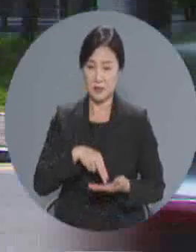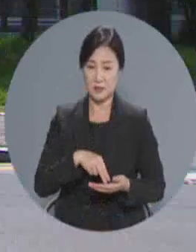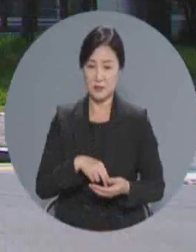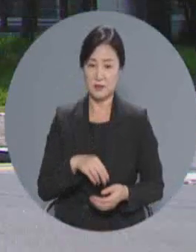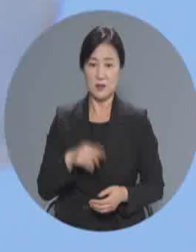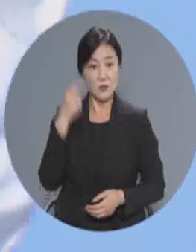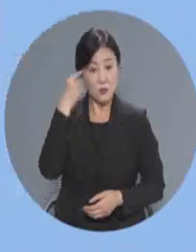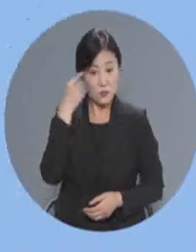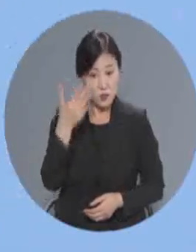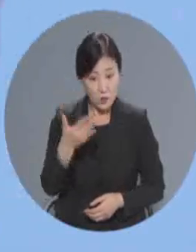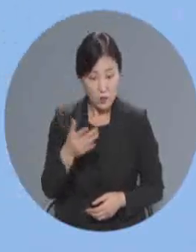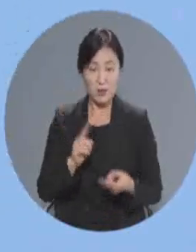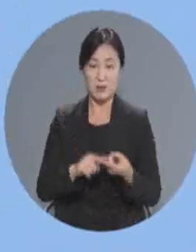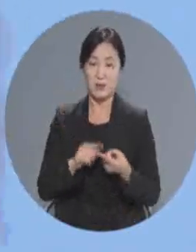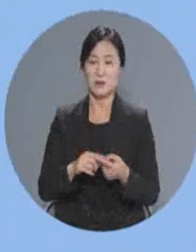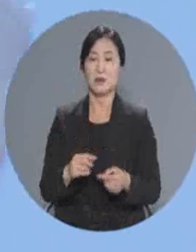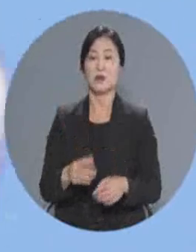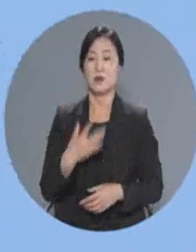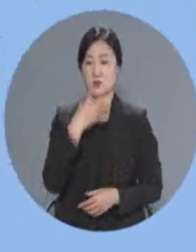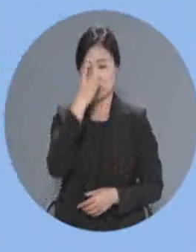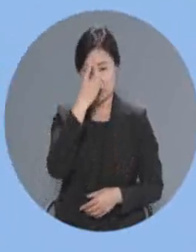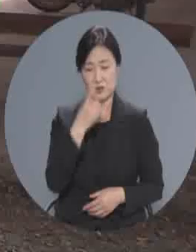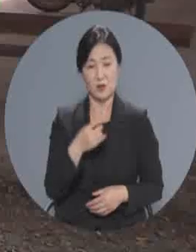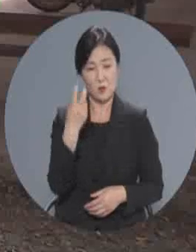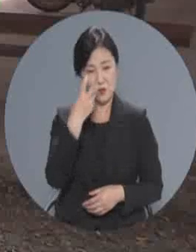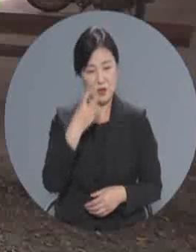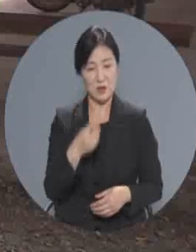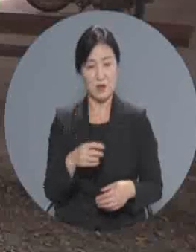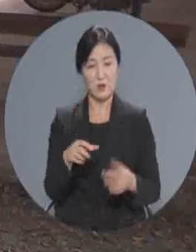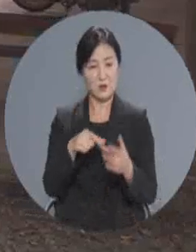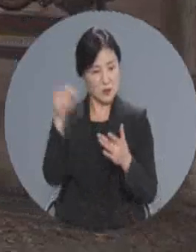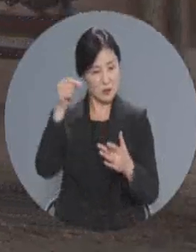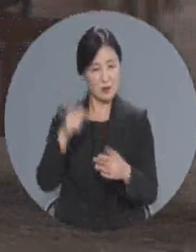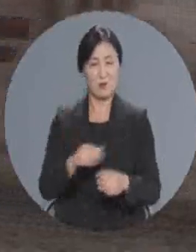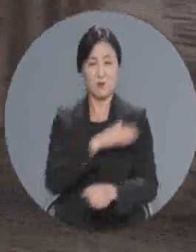질문에 시 재산의 관리업체를 선정하는 건 시의